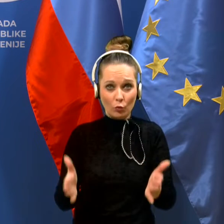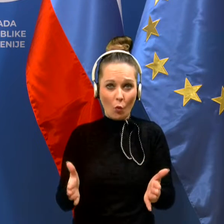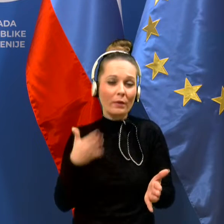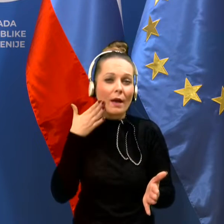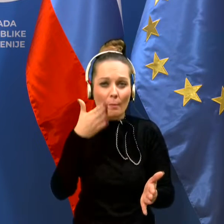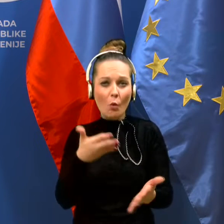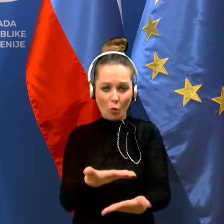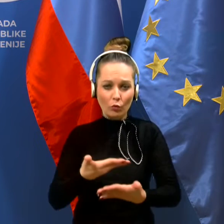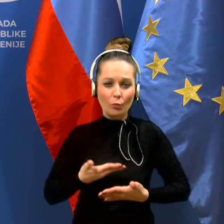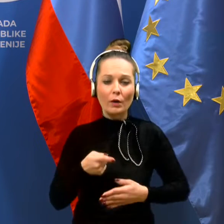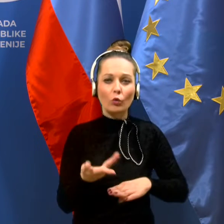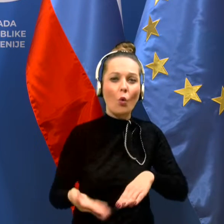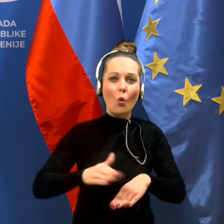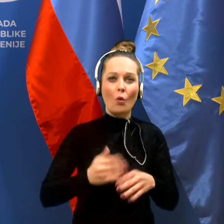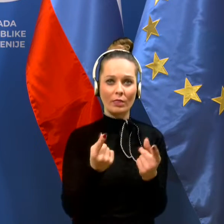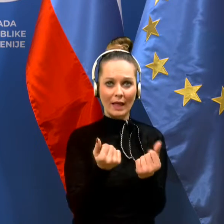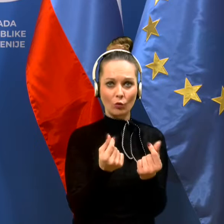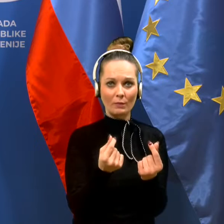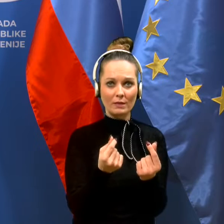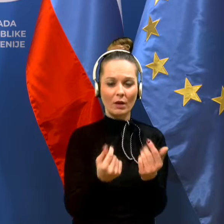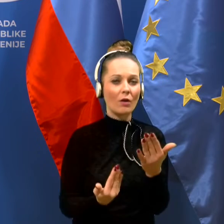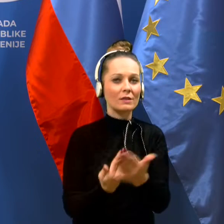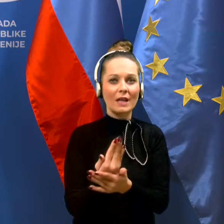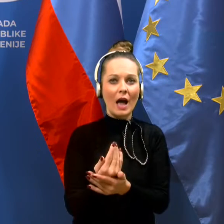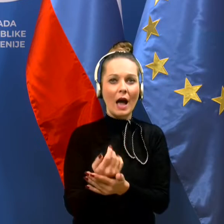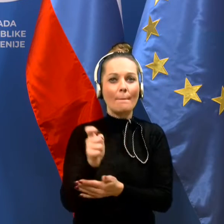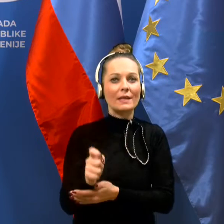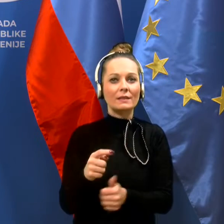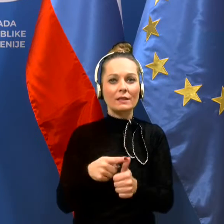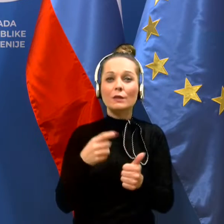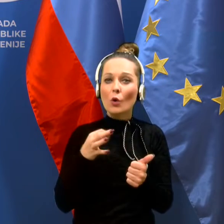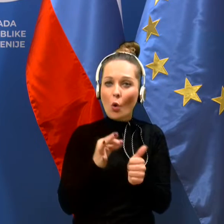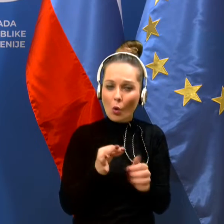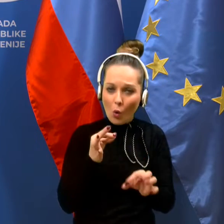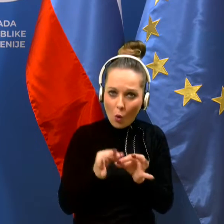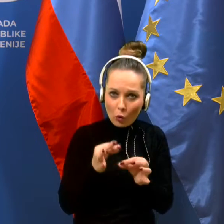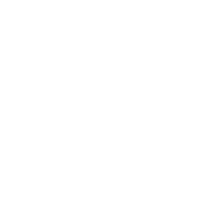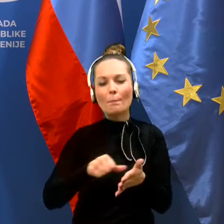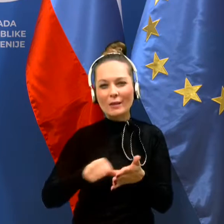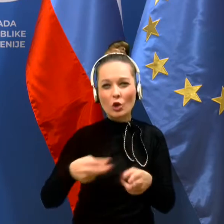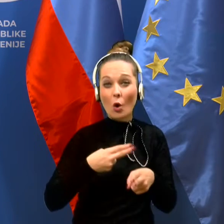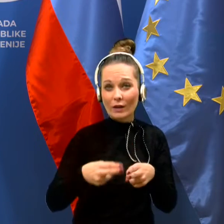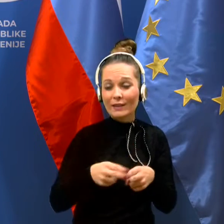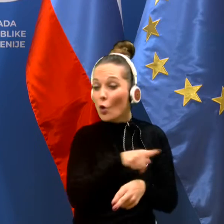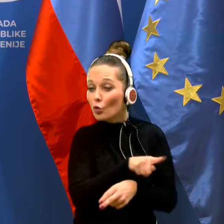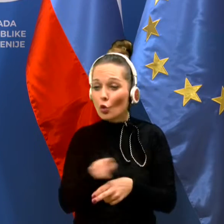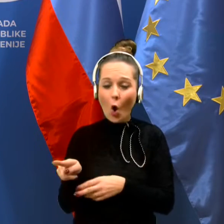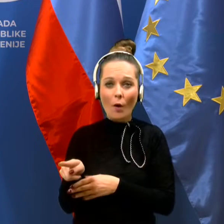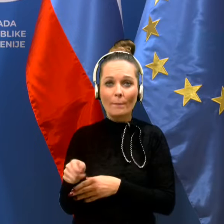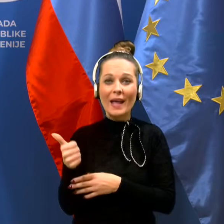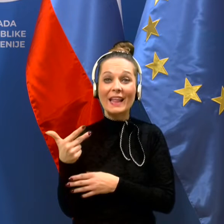bo dobilo to nadomestilo, se pravi za mesece oktober, november in december. Do